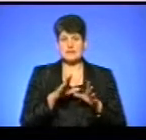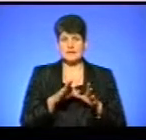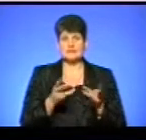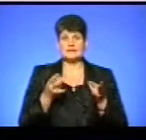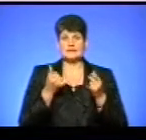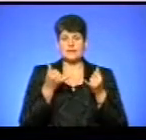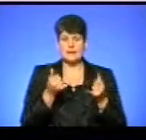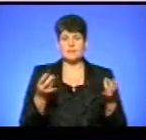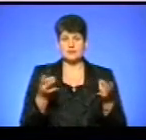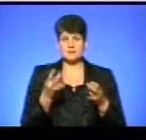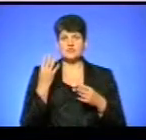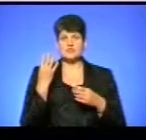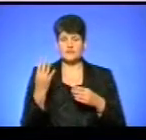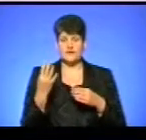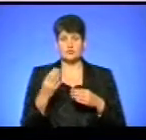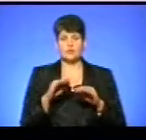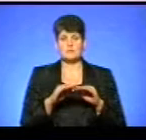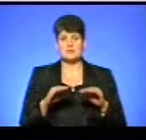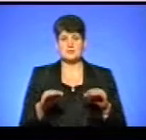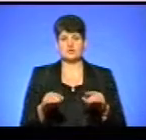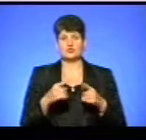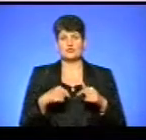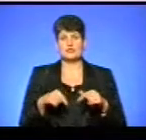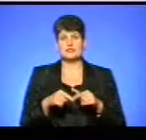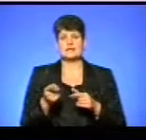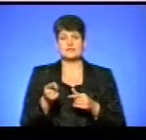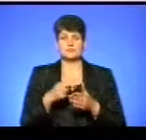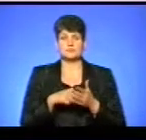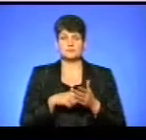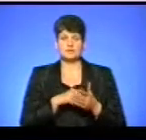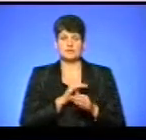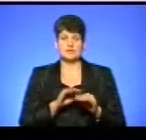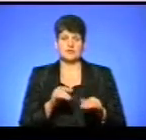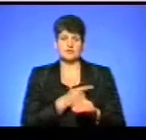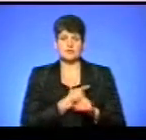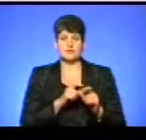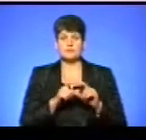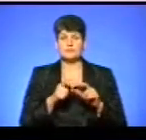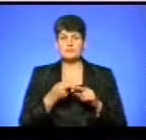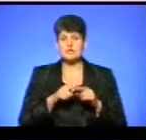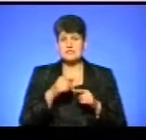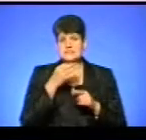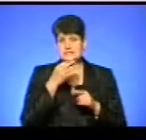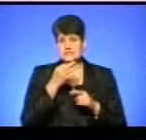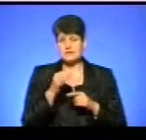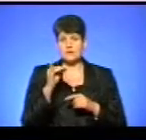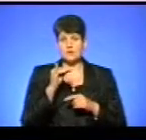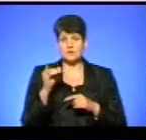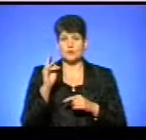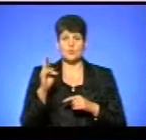потреб 4-го педіатричного відділення міської дитячої лікарні. Про це повідомив пресофіцер військової частини Юрій